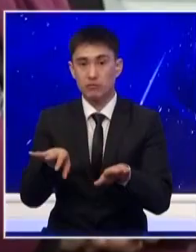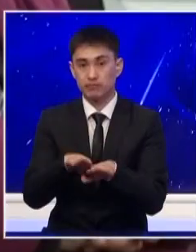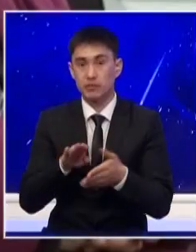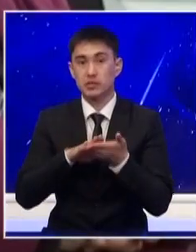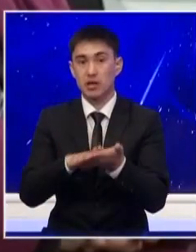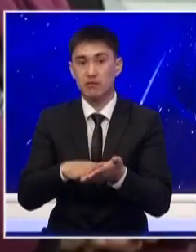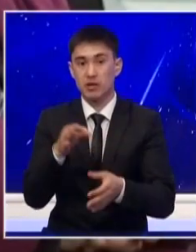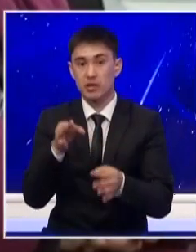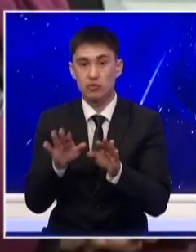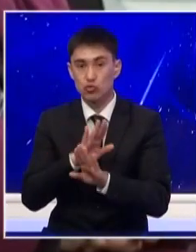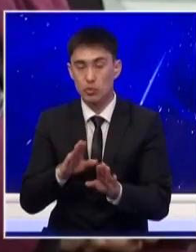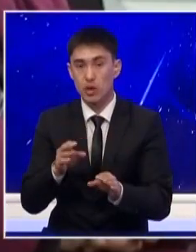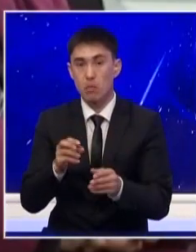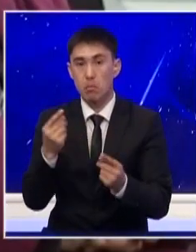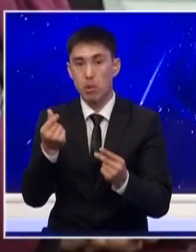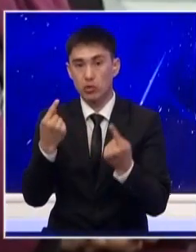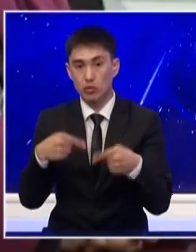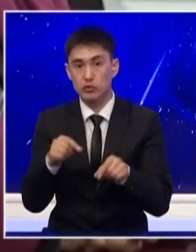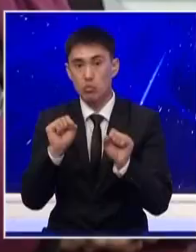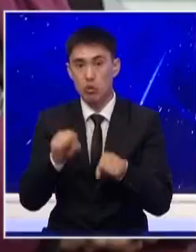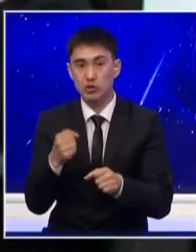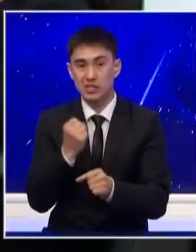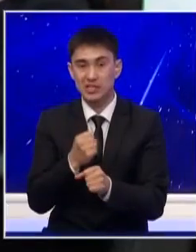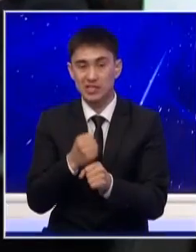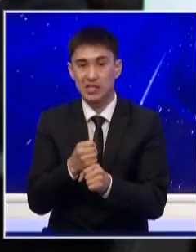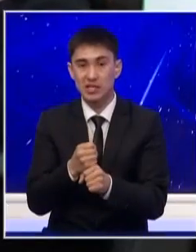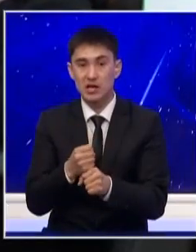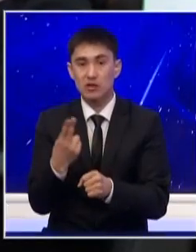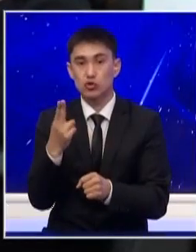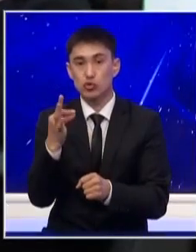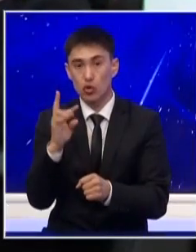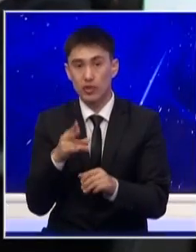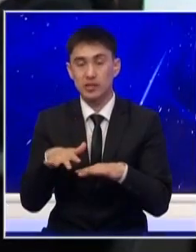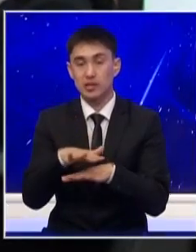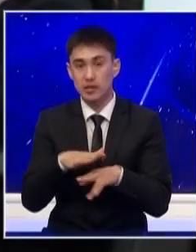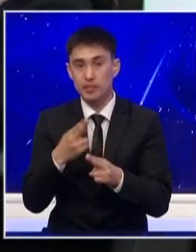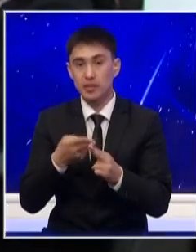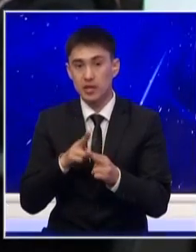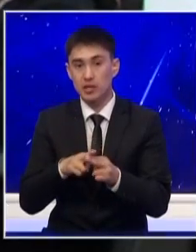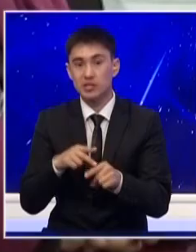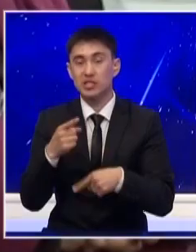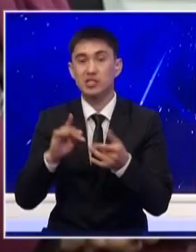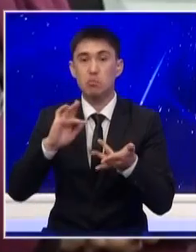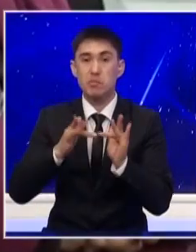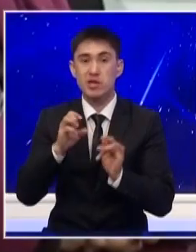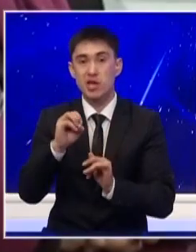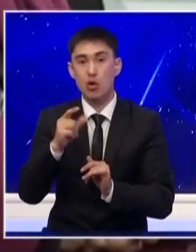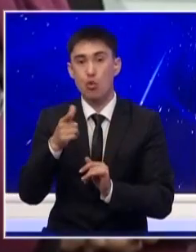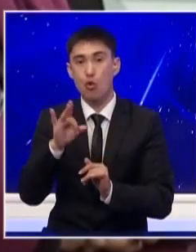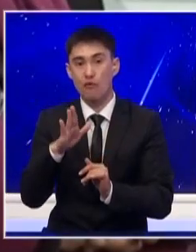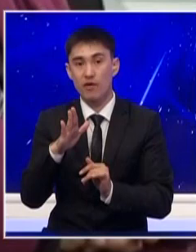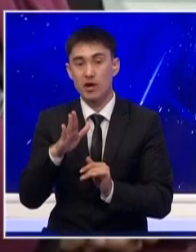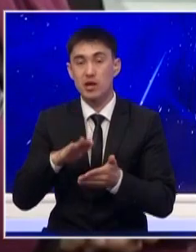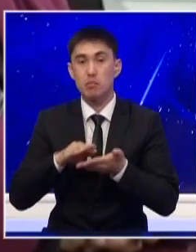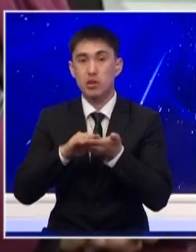заявление на внесудебное банкротство. Сделать это можно непосредственно в центрах обслуживания населения, а также через портал электронного правительства